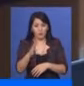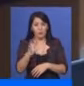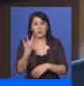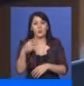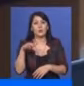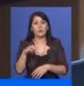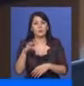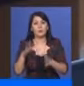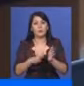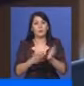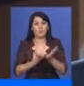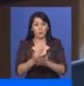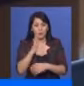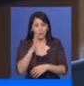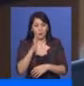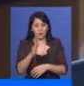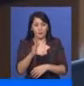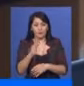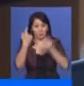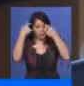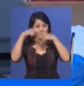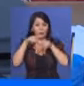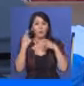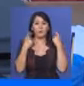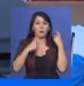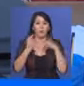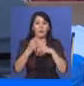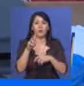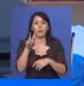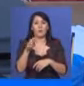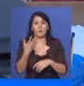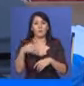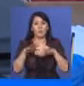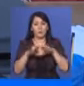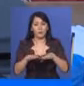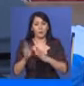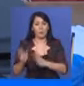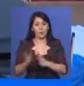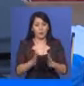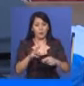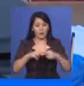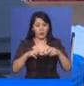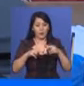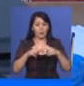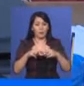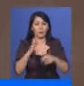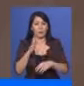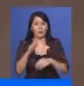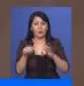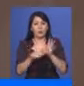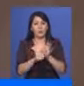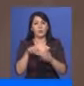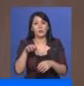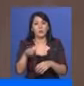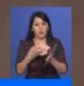30 мың теңгеден шәкіртақы төленеді. Гуманитарлық техникалық колледж жанында 250 орынға шақталған жатақхана бар. Бір орынға айына 6 мың теңге